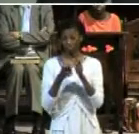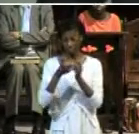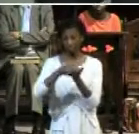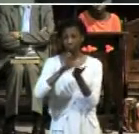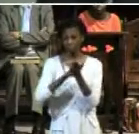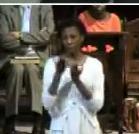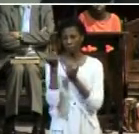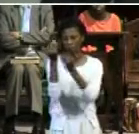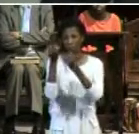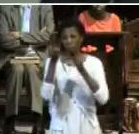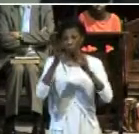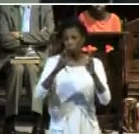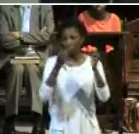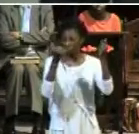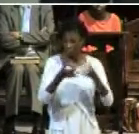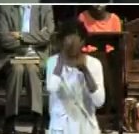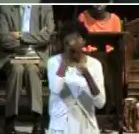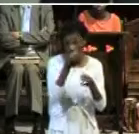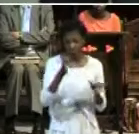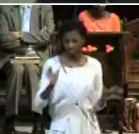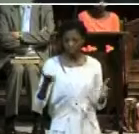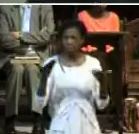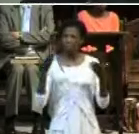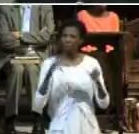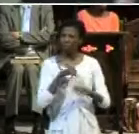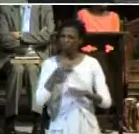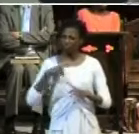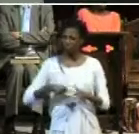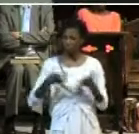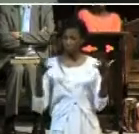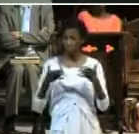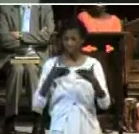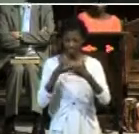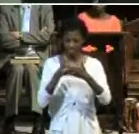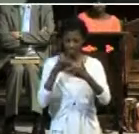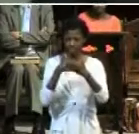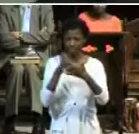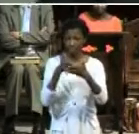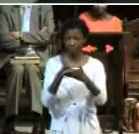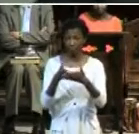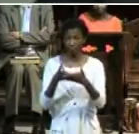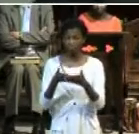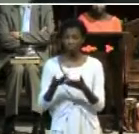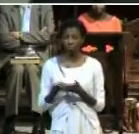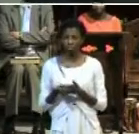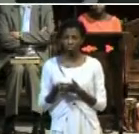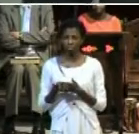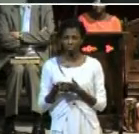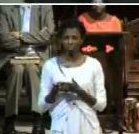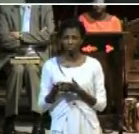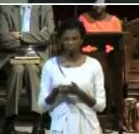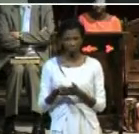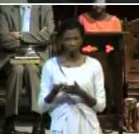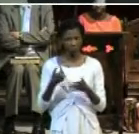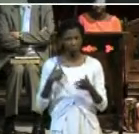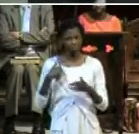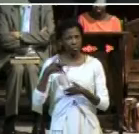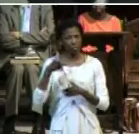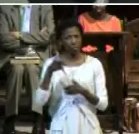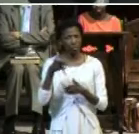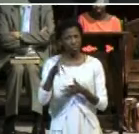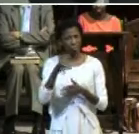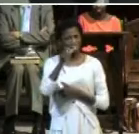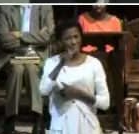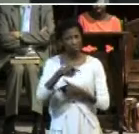chiffre. Le défi de la Chine est le suivant. Il allait en Chine, il y est peut-être en ce moment d'ailleurs, invité par les autorités